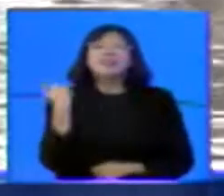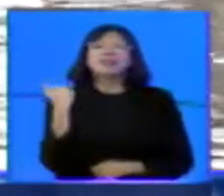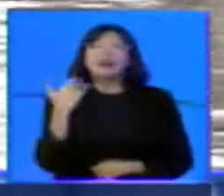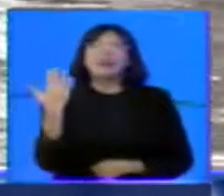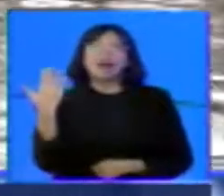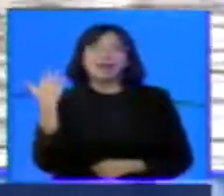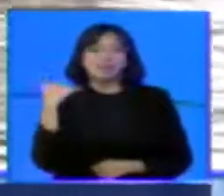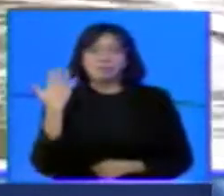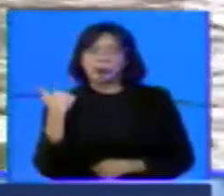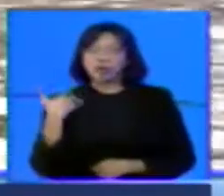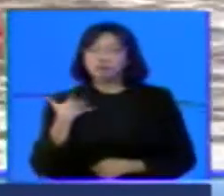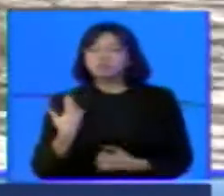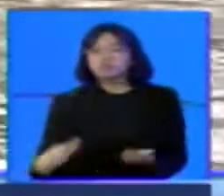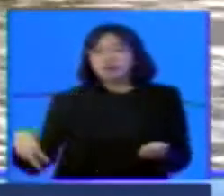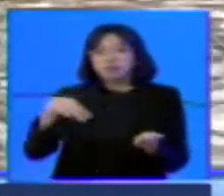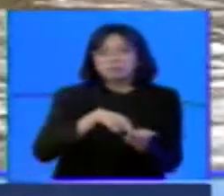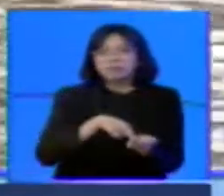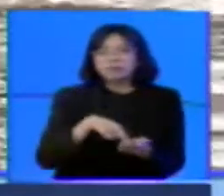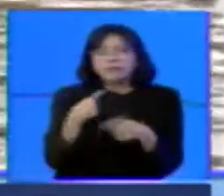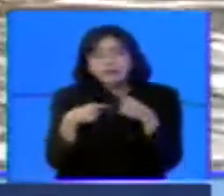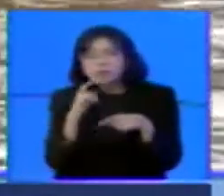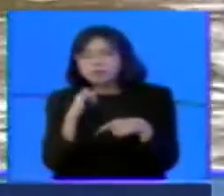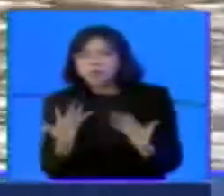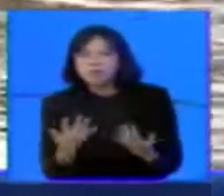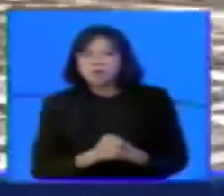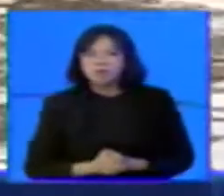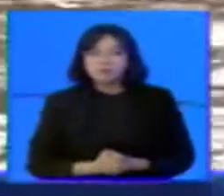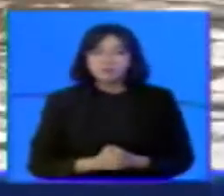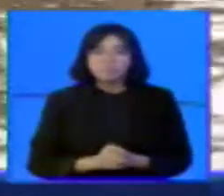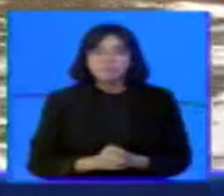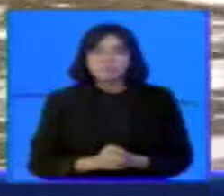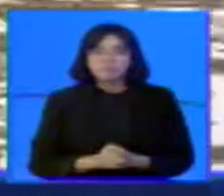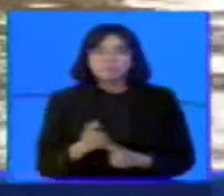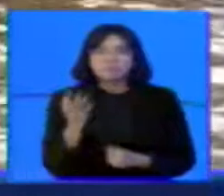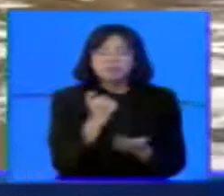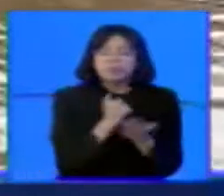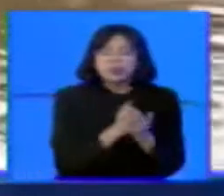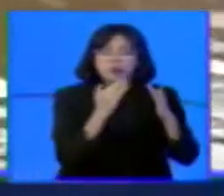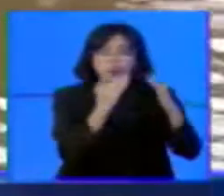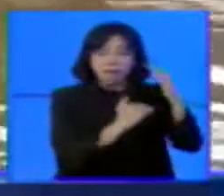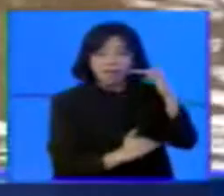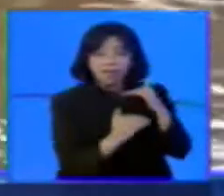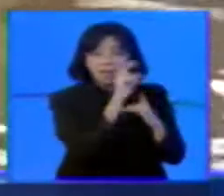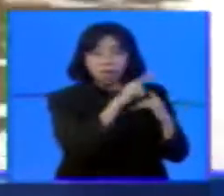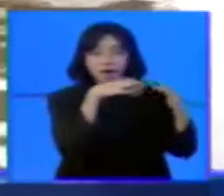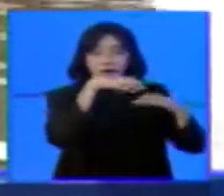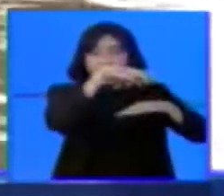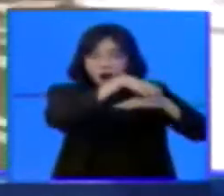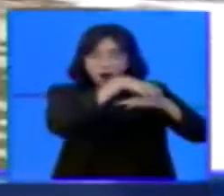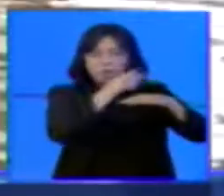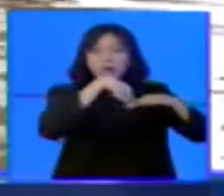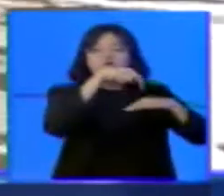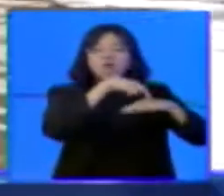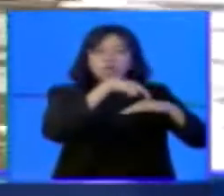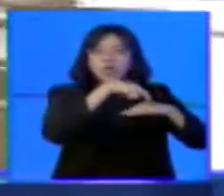tadi pada saat evakuasi bisa cerita Bu? Pas evakuasi sih saya juga duduk di lantai 2 jatuhnya. Akhirnya kita jebol